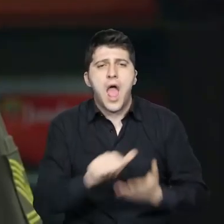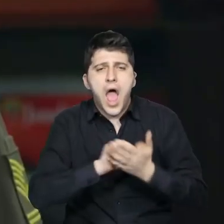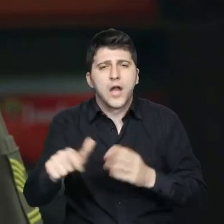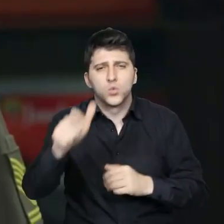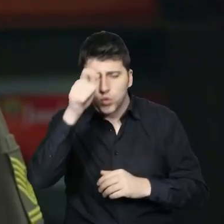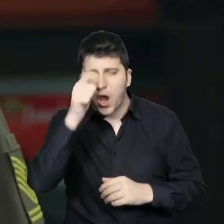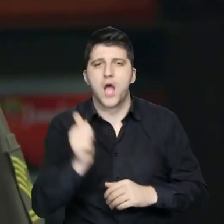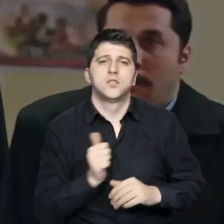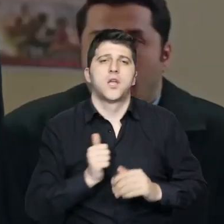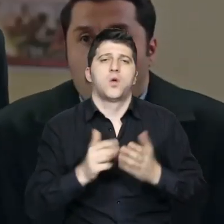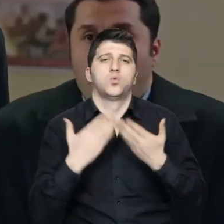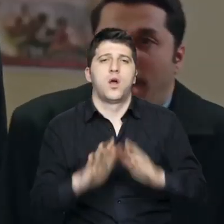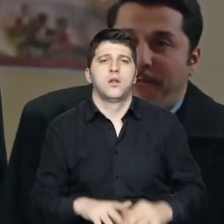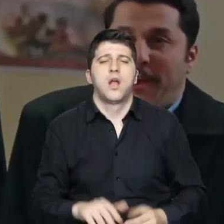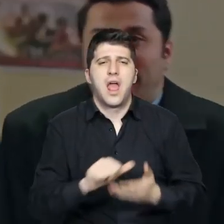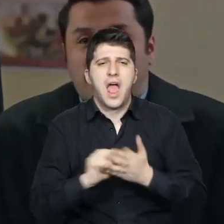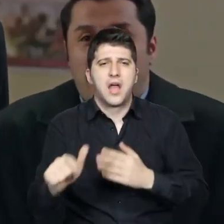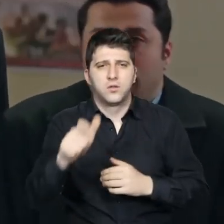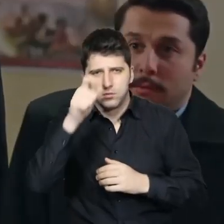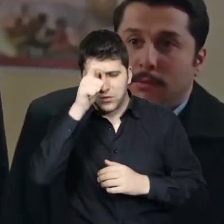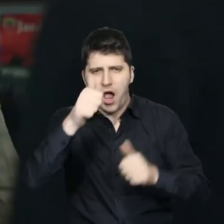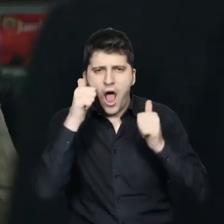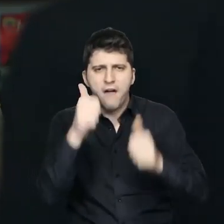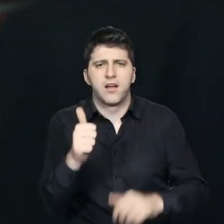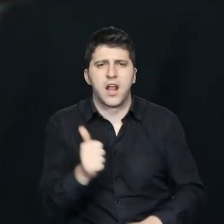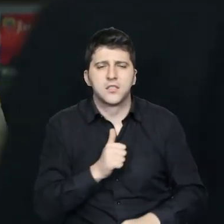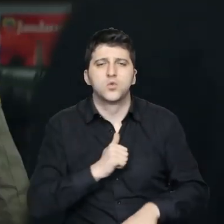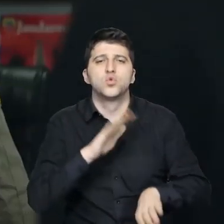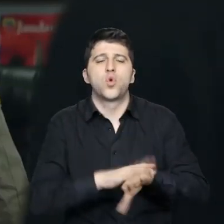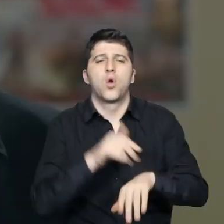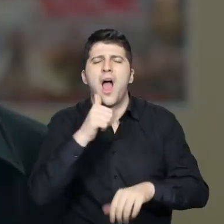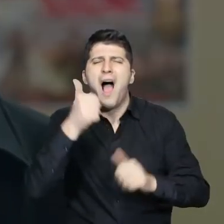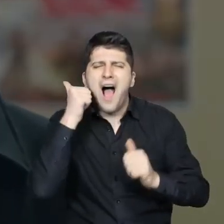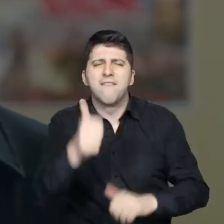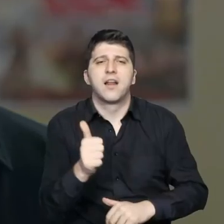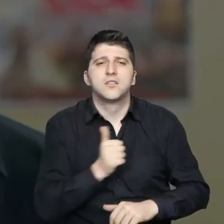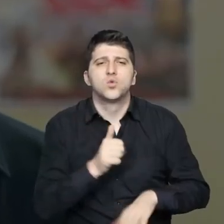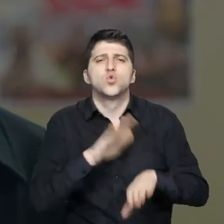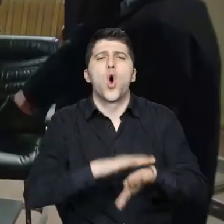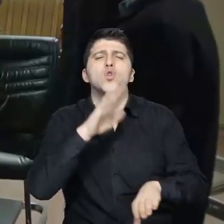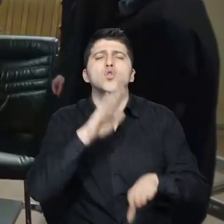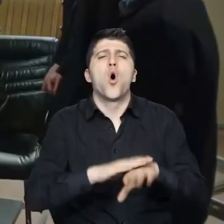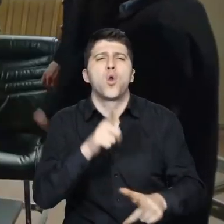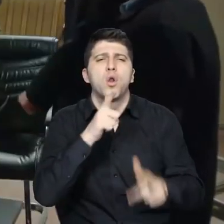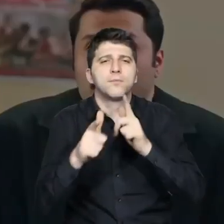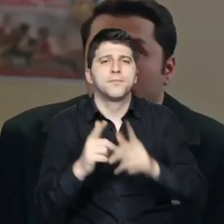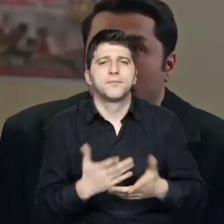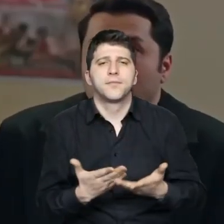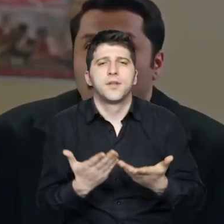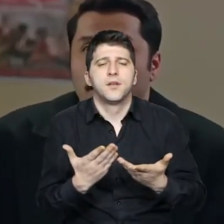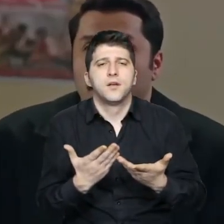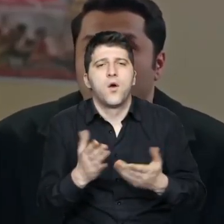Her Türk asker doğar. Aferin asker! Sol! Aferin asker! Sol, sol, sol!